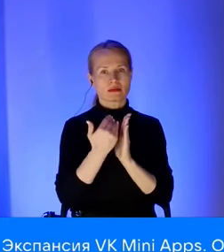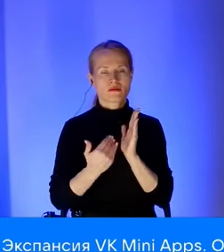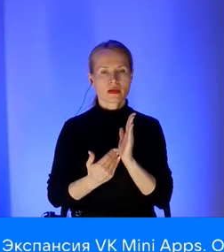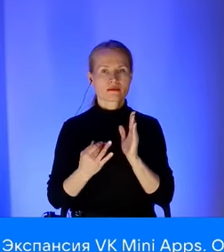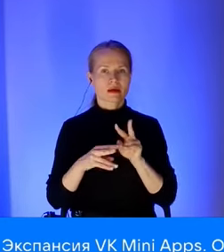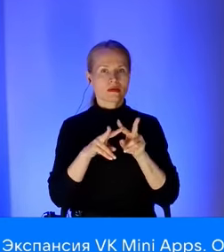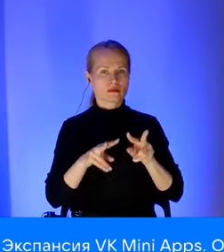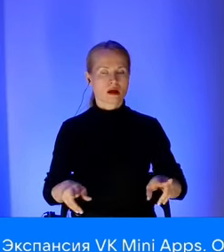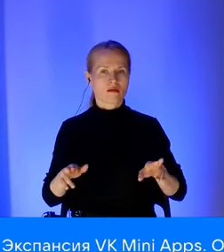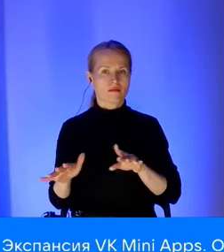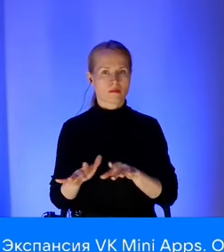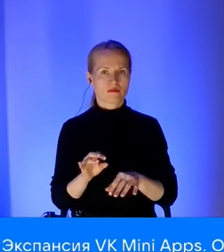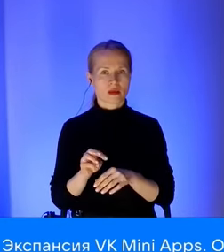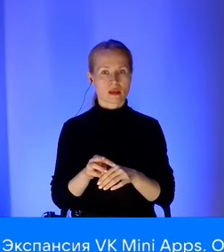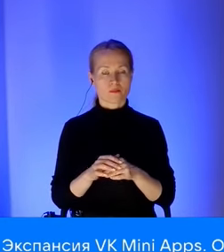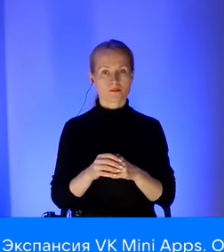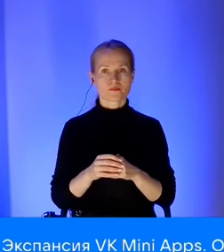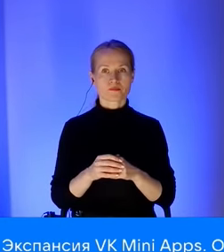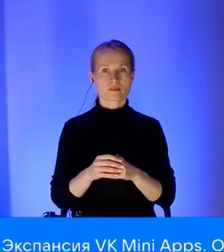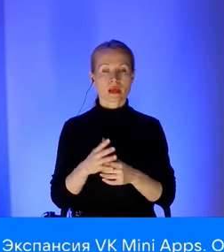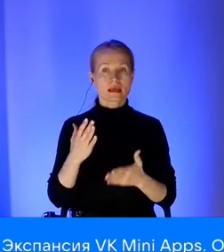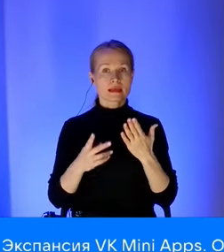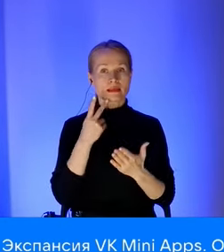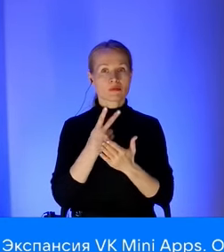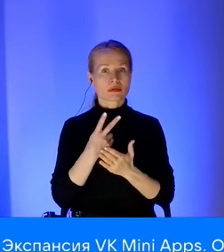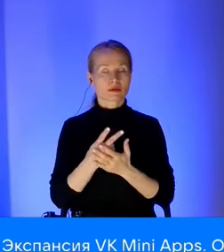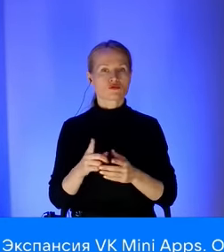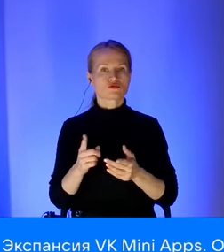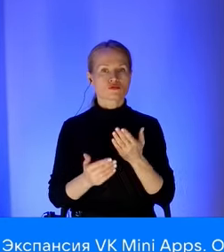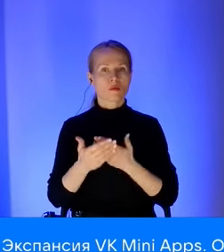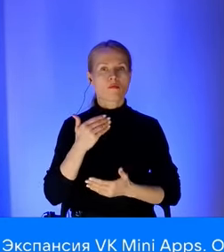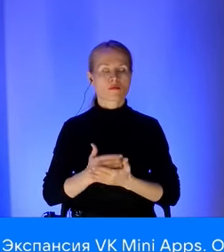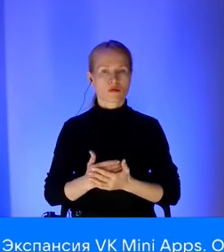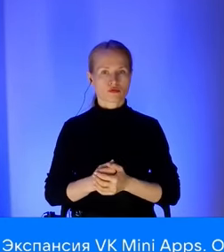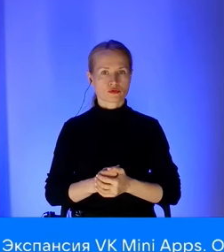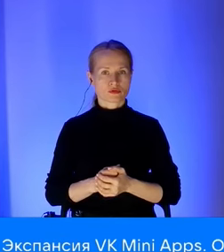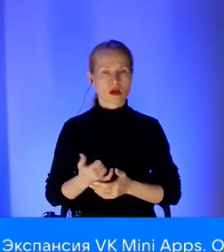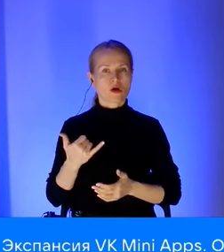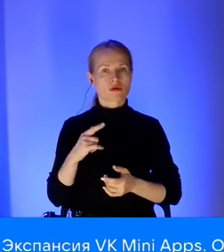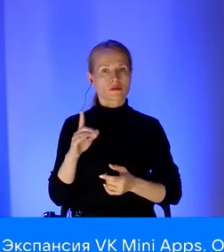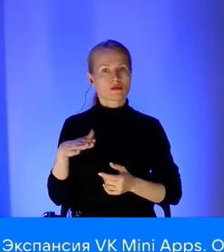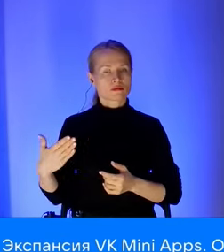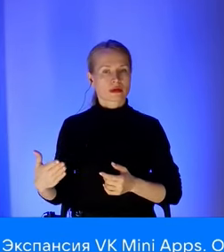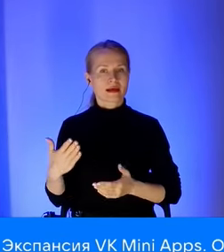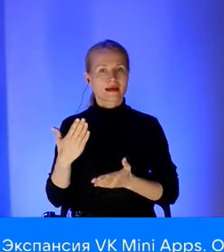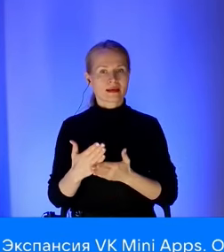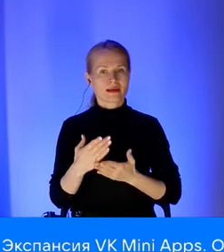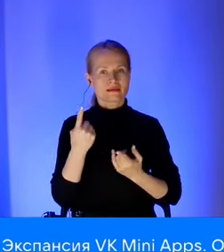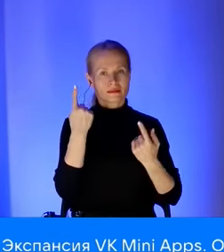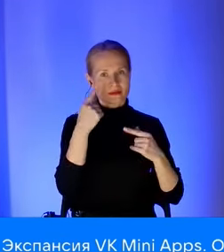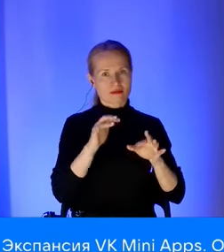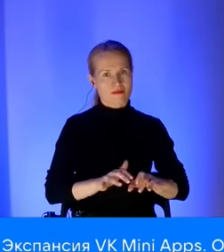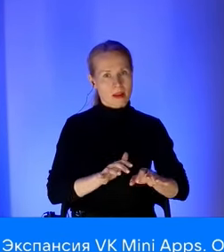единым одинаковым поведением. Если посмотреть, что из этого получилось, то у нас, с одной стороны, есть development layer,